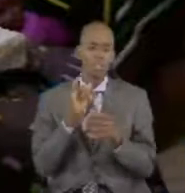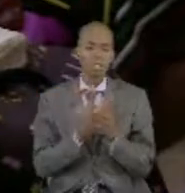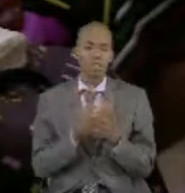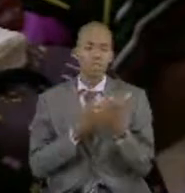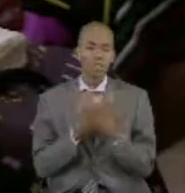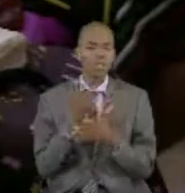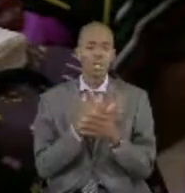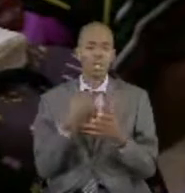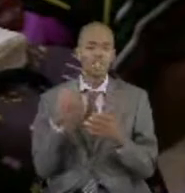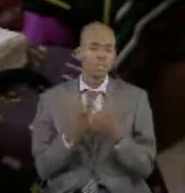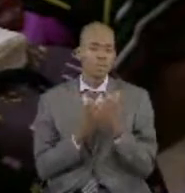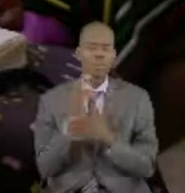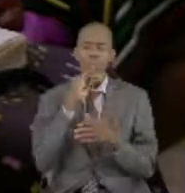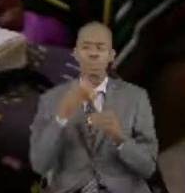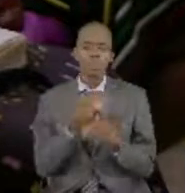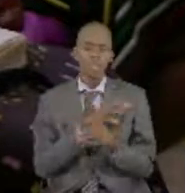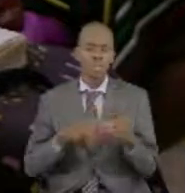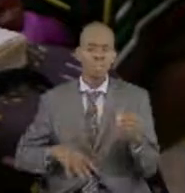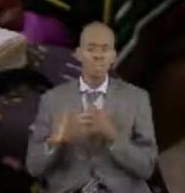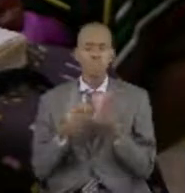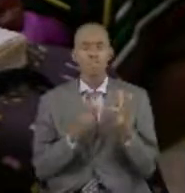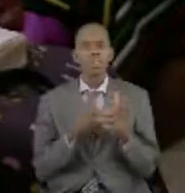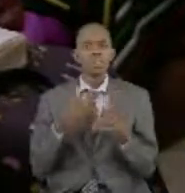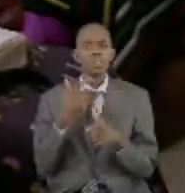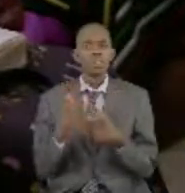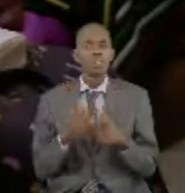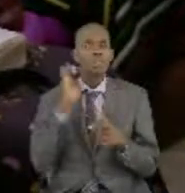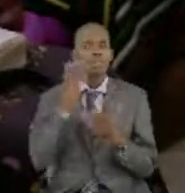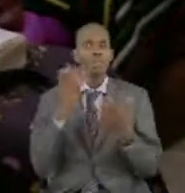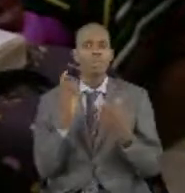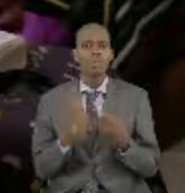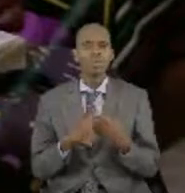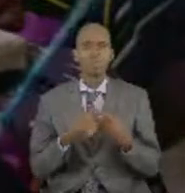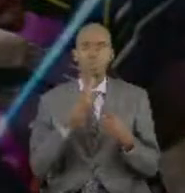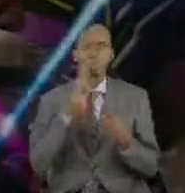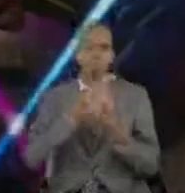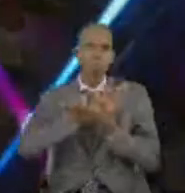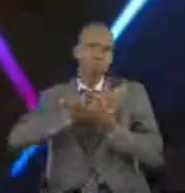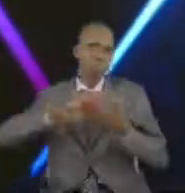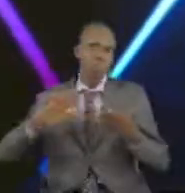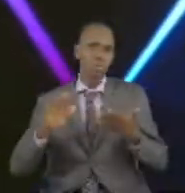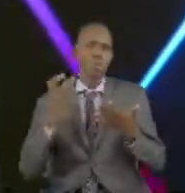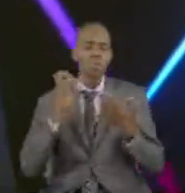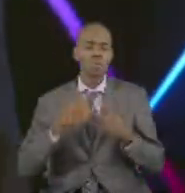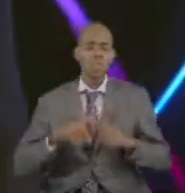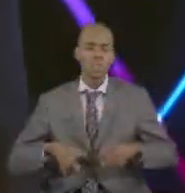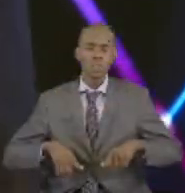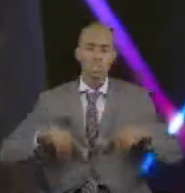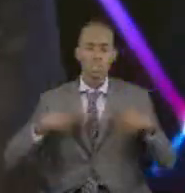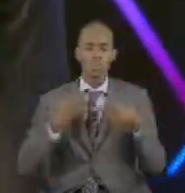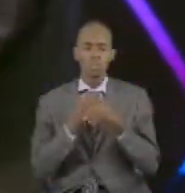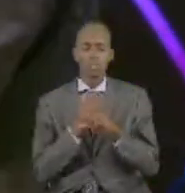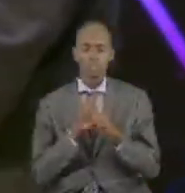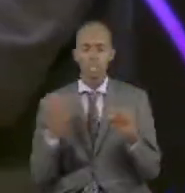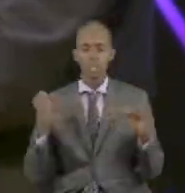si conformément à la vérité quand j'ai dit que je voulais vivre pure est répréhensible voulait vivre sauver